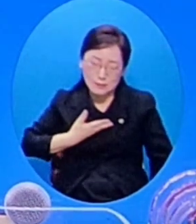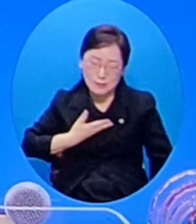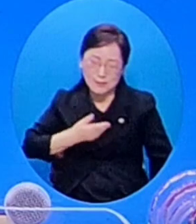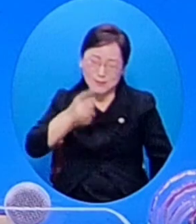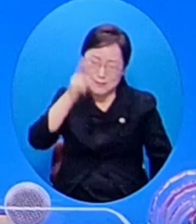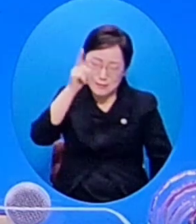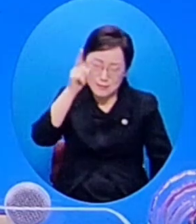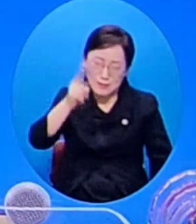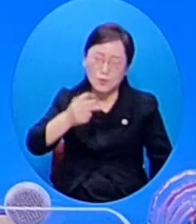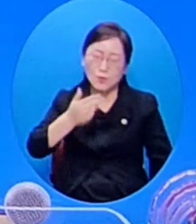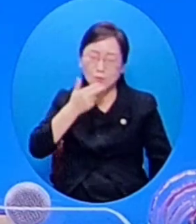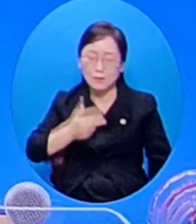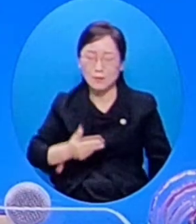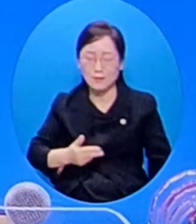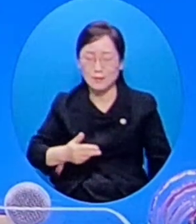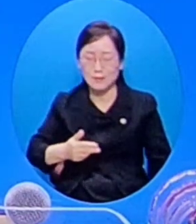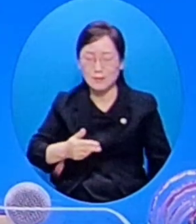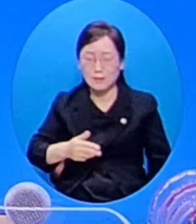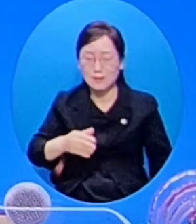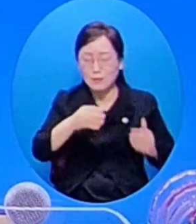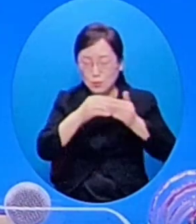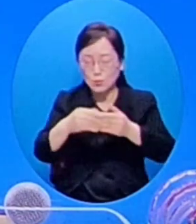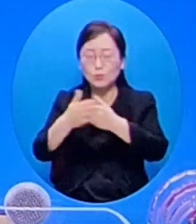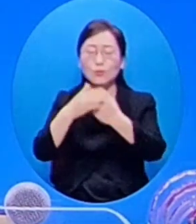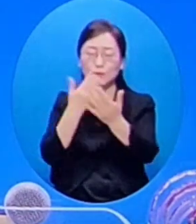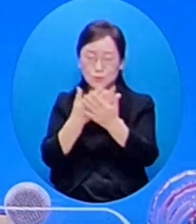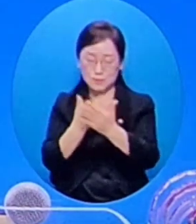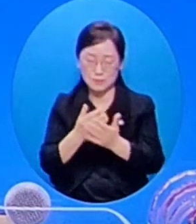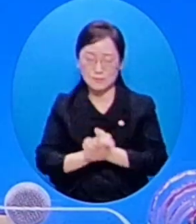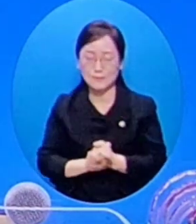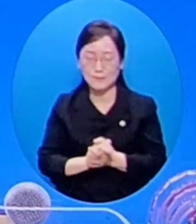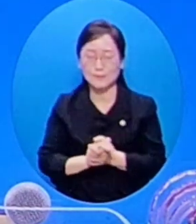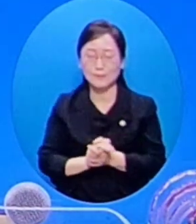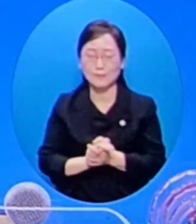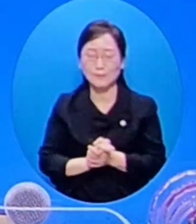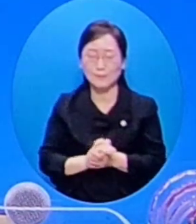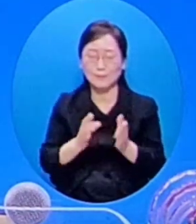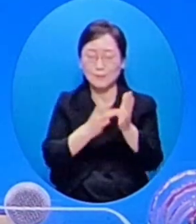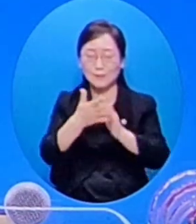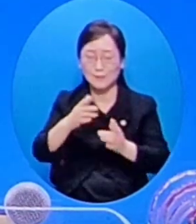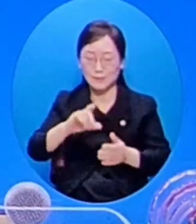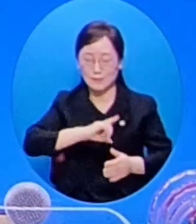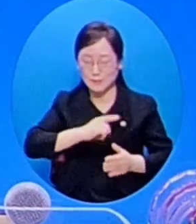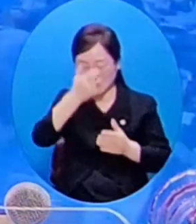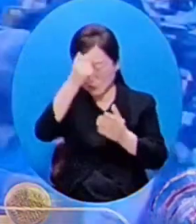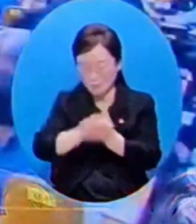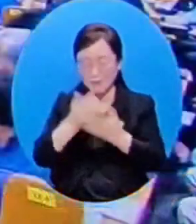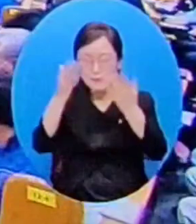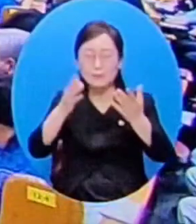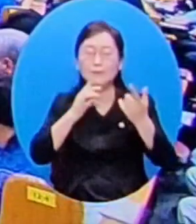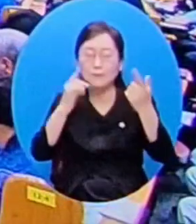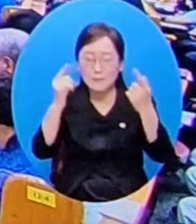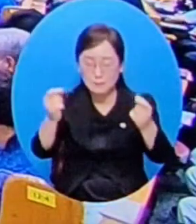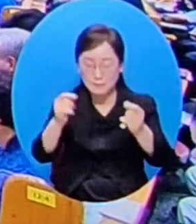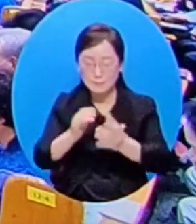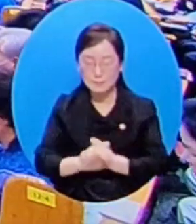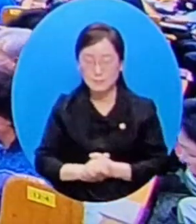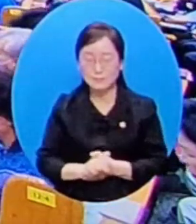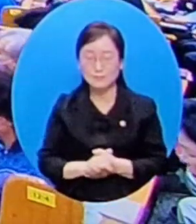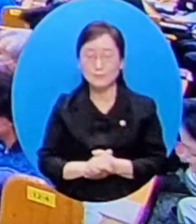없도록 우리 인생을 일생을 인도하여 주시옵소서. 예수님의 이름으로 기도 올리옵나이다.